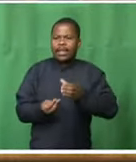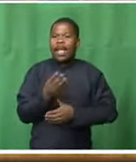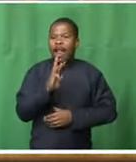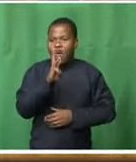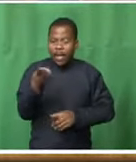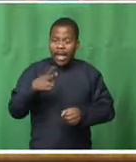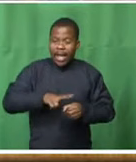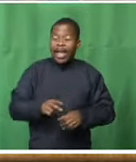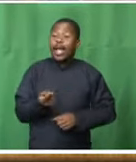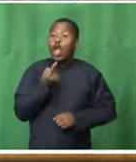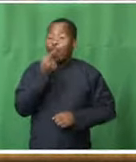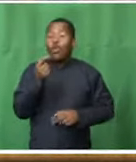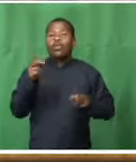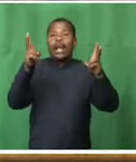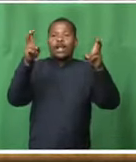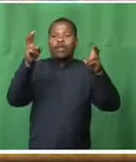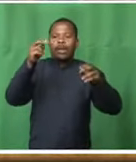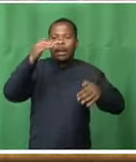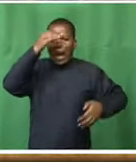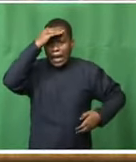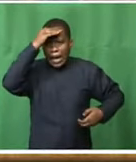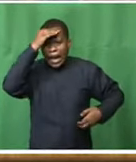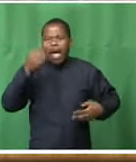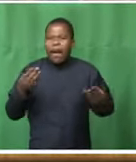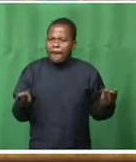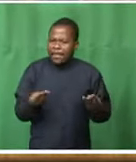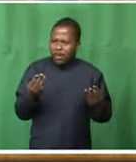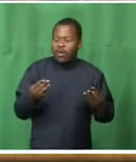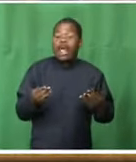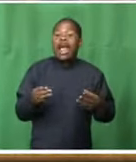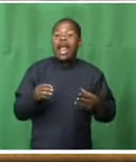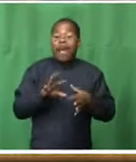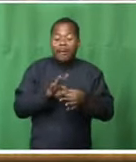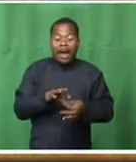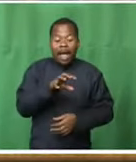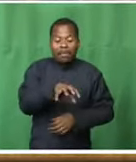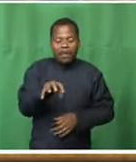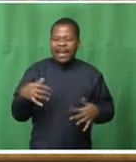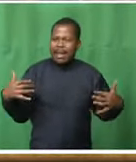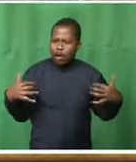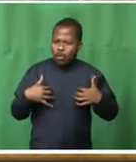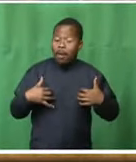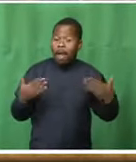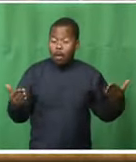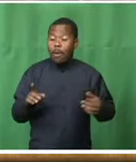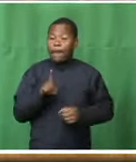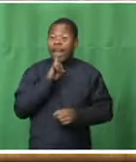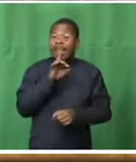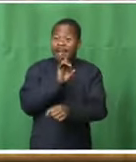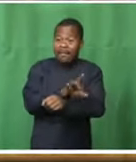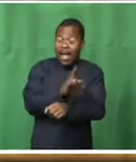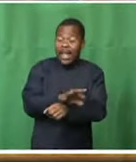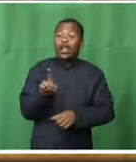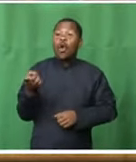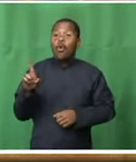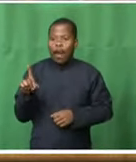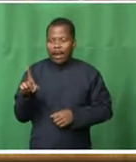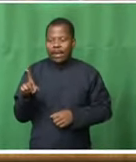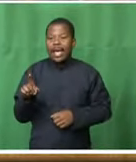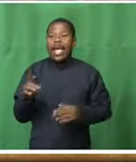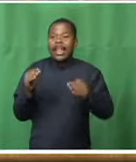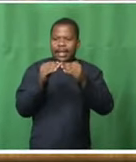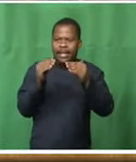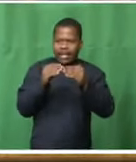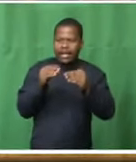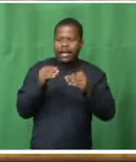nendzaba yetinkobiyane letihlupha abantu emakhaya kanti wecwayise ukuthi bavale emafastelo ukuze letilwane